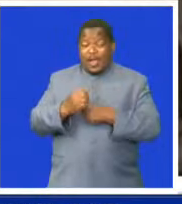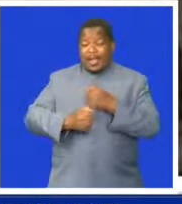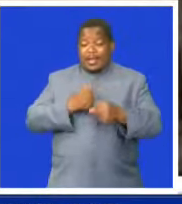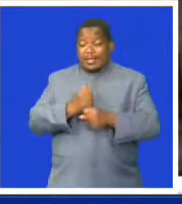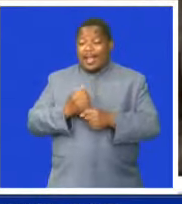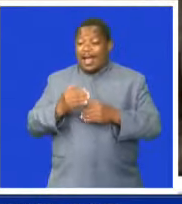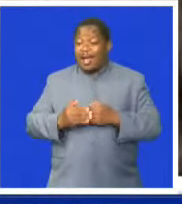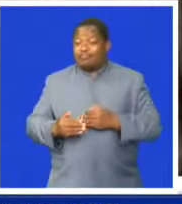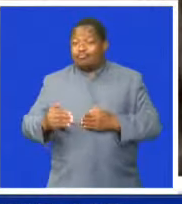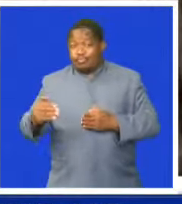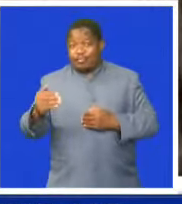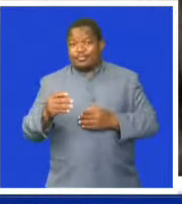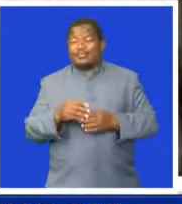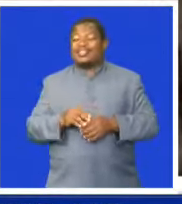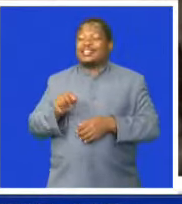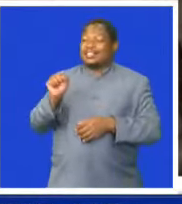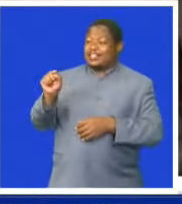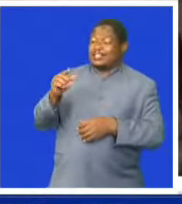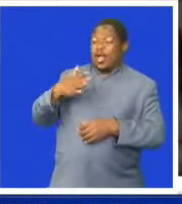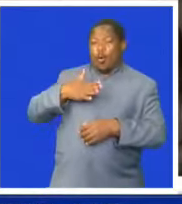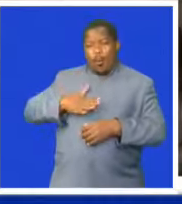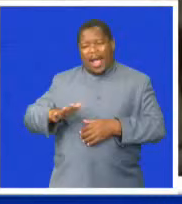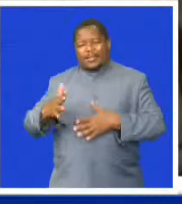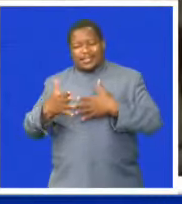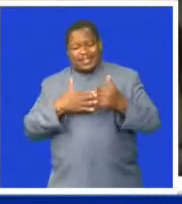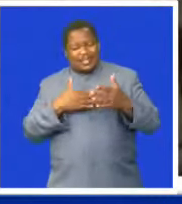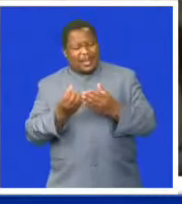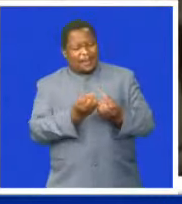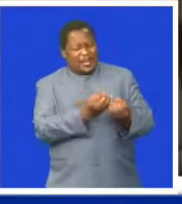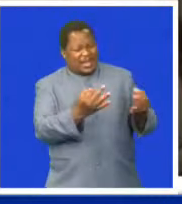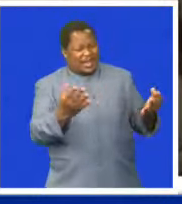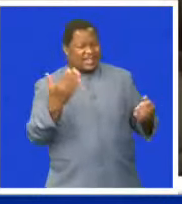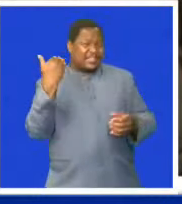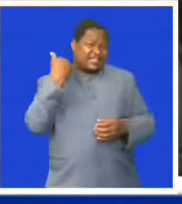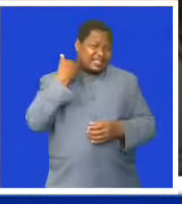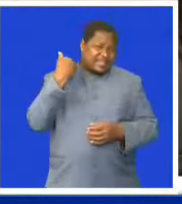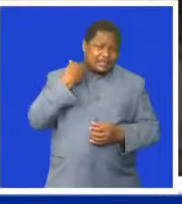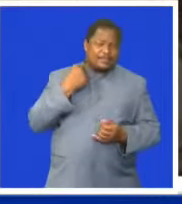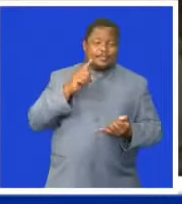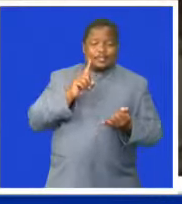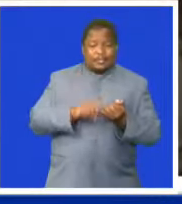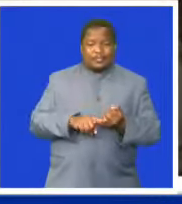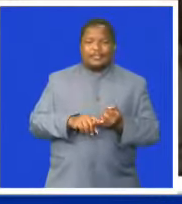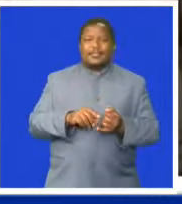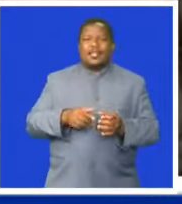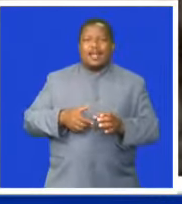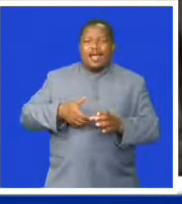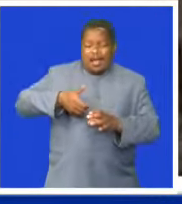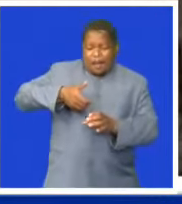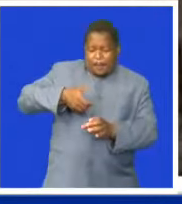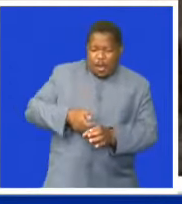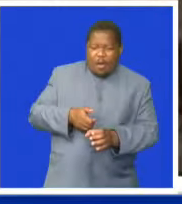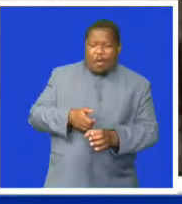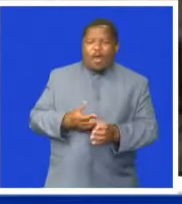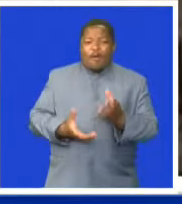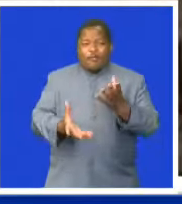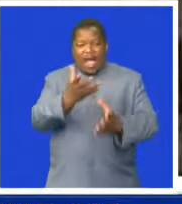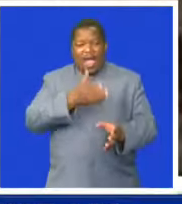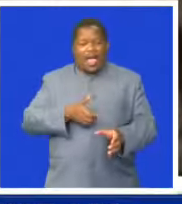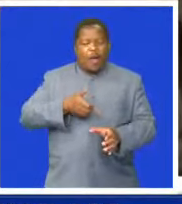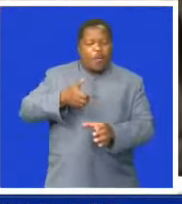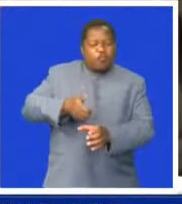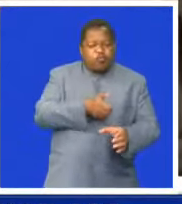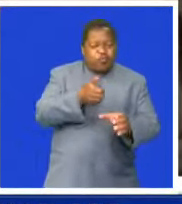service abo fire extinguishers checking out your first aid kit. Kwaloko we have to buy konke bo sanitizers bo